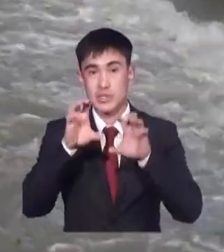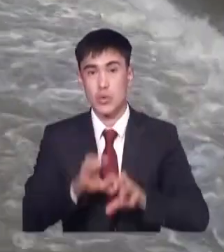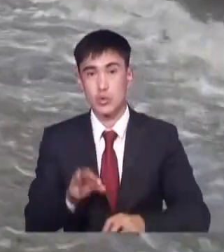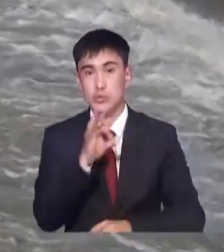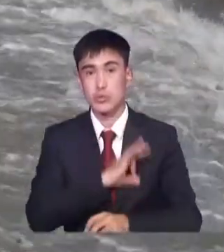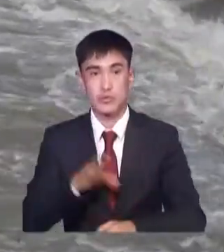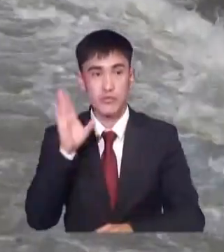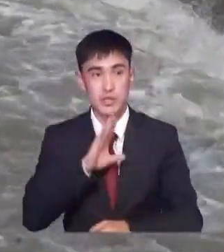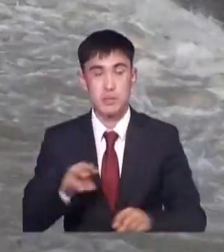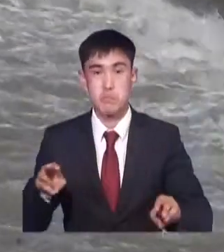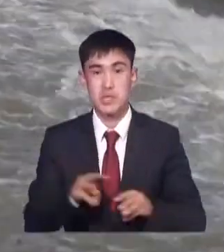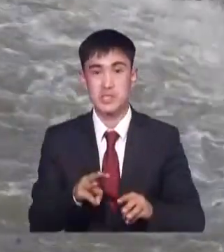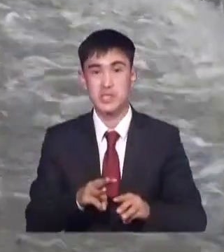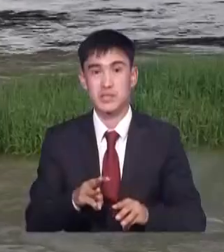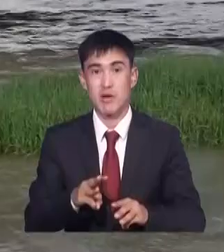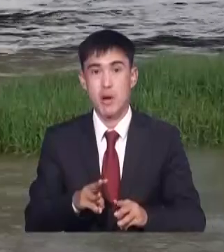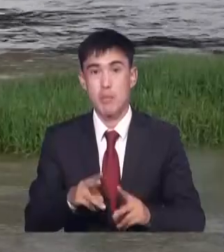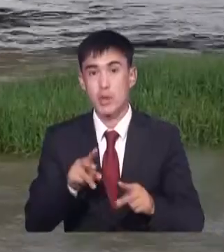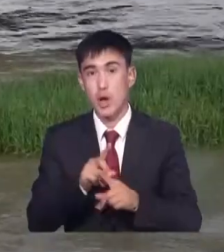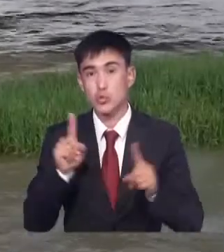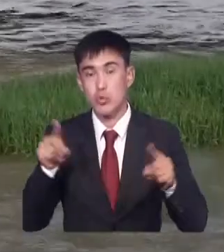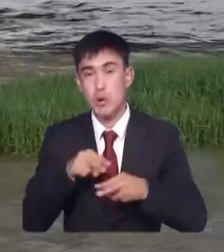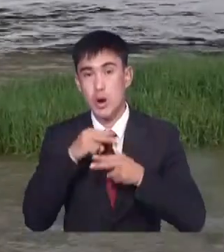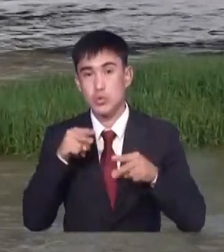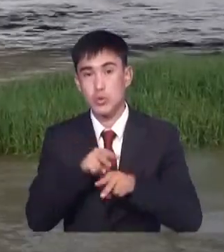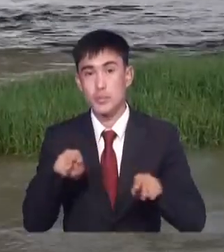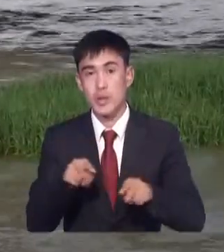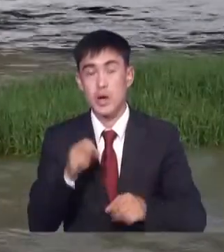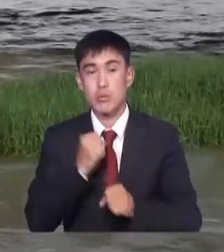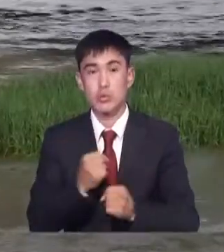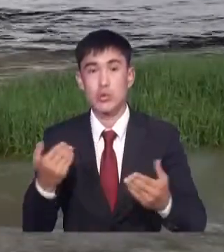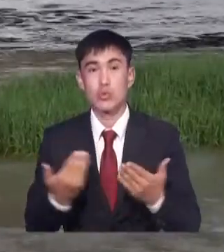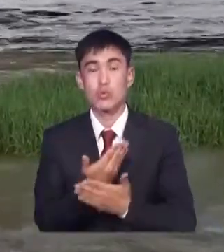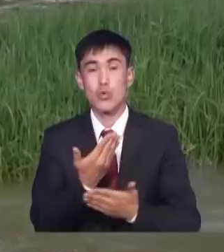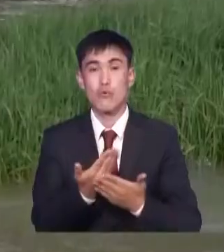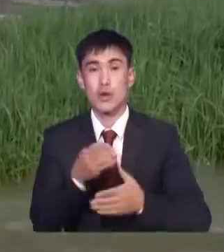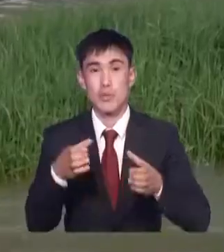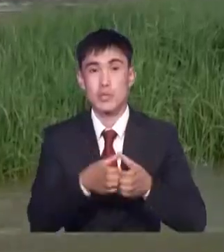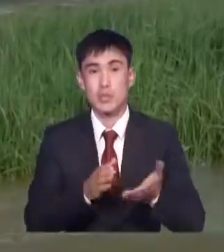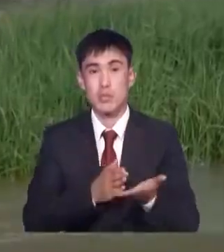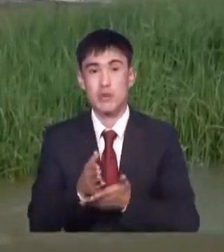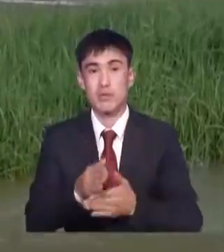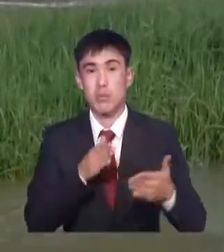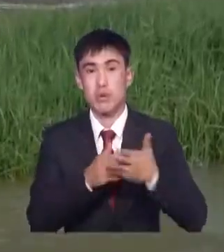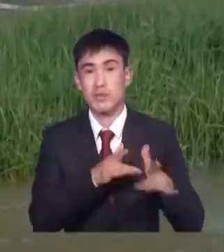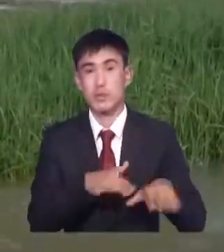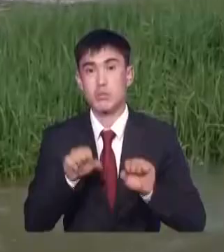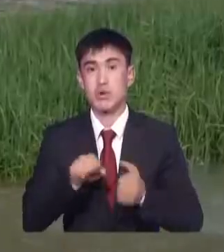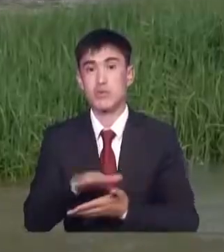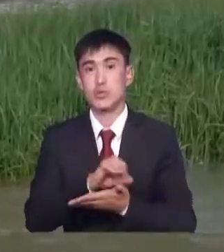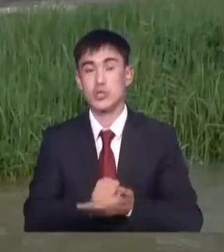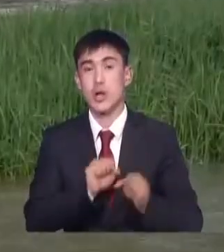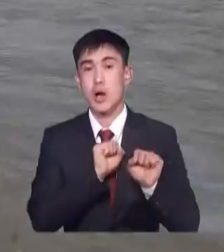незаконным использованием воды министерство берет под особый контроль. Работа нового комитета направлена на профилактику правонарушений и